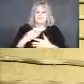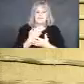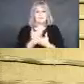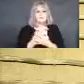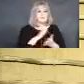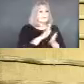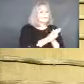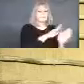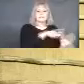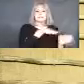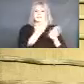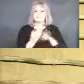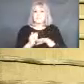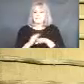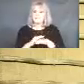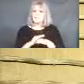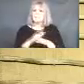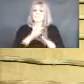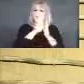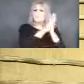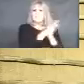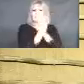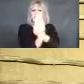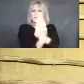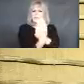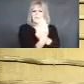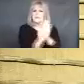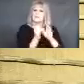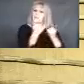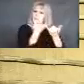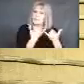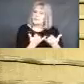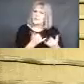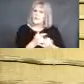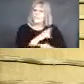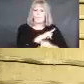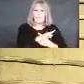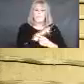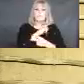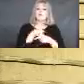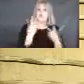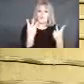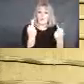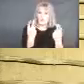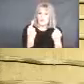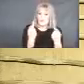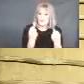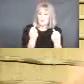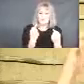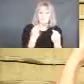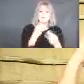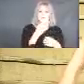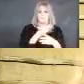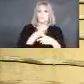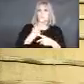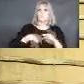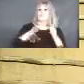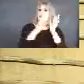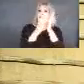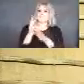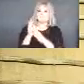en sterf. Bekeer julle dan nou, dat julle sondes uitgeblok kan word en dat daar tye